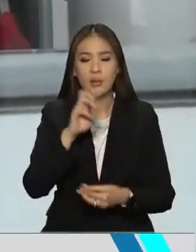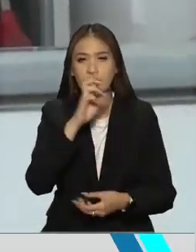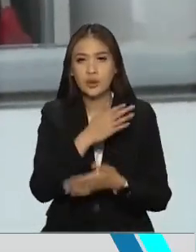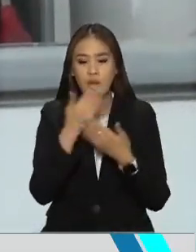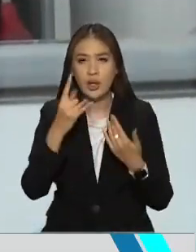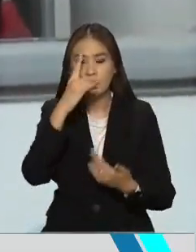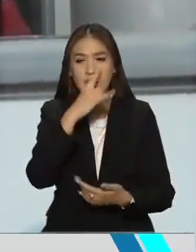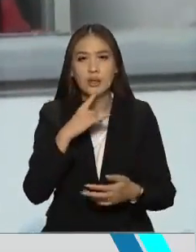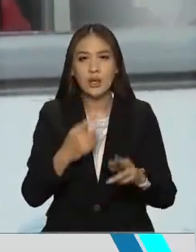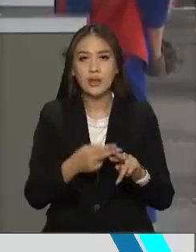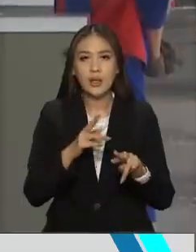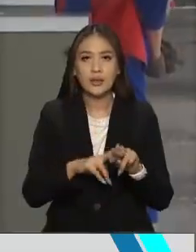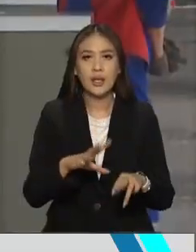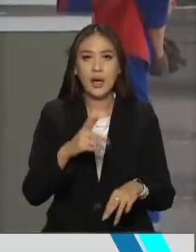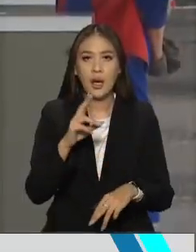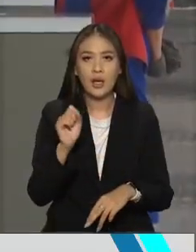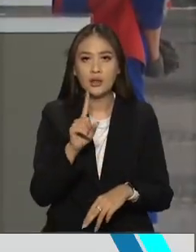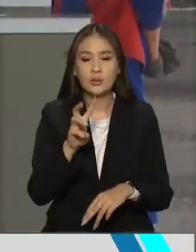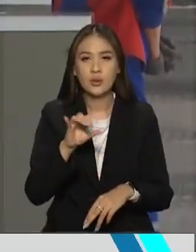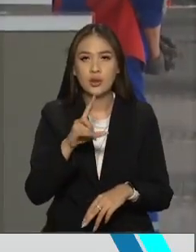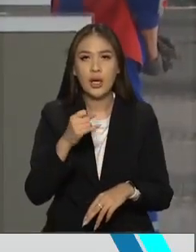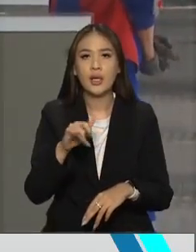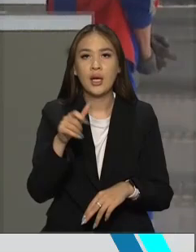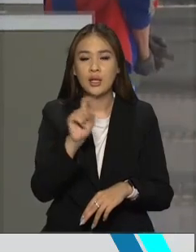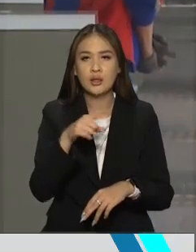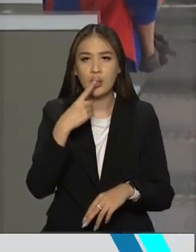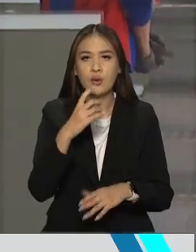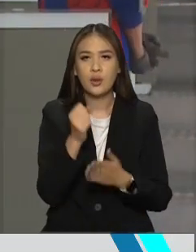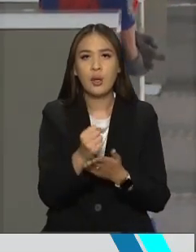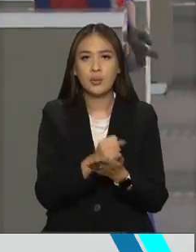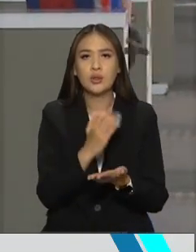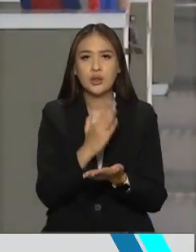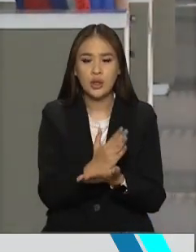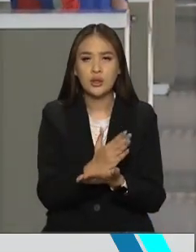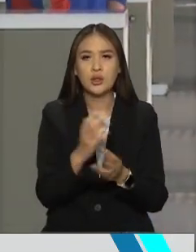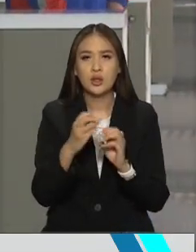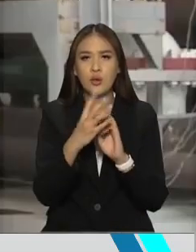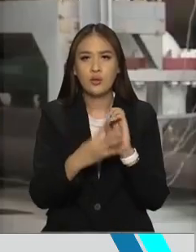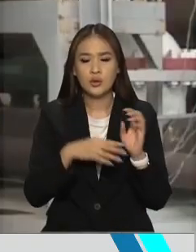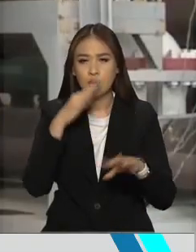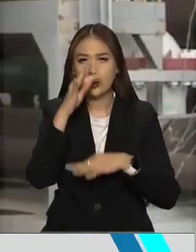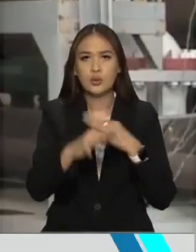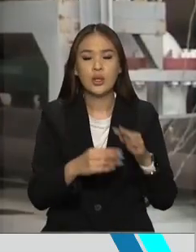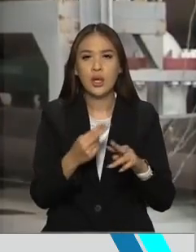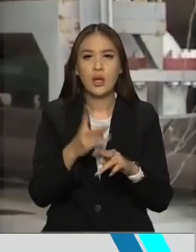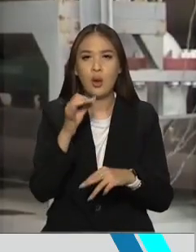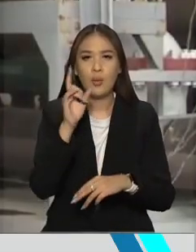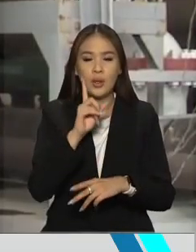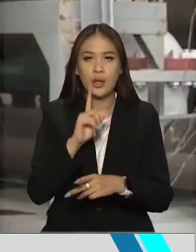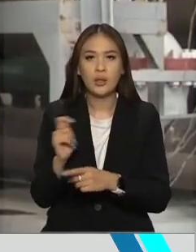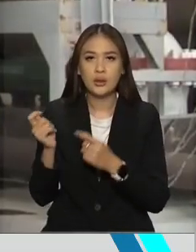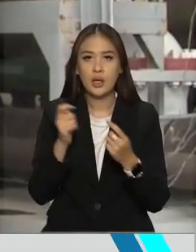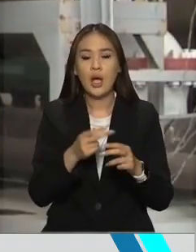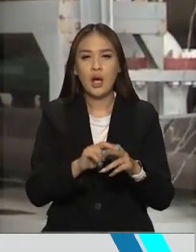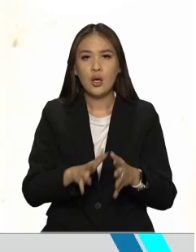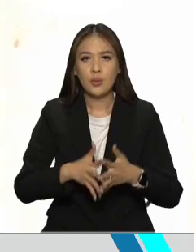Казахстана тем временем в казмунайгазе говорят запасы есть причем не на пару дней а на 19 суток но они пока в дороге страна-то